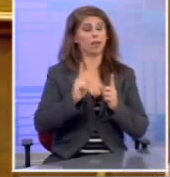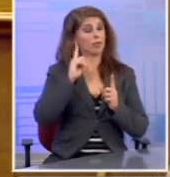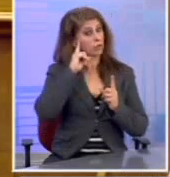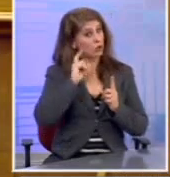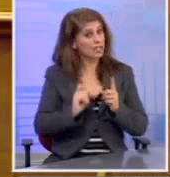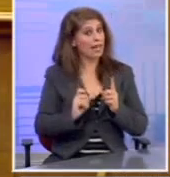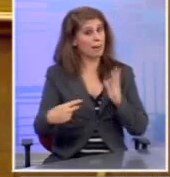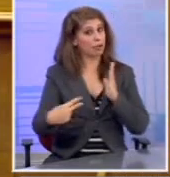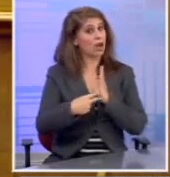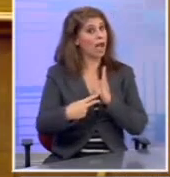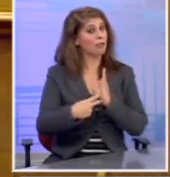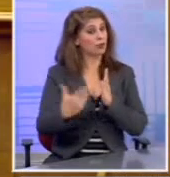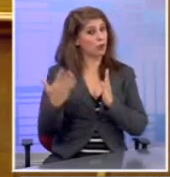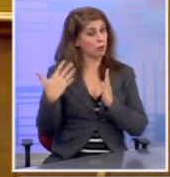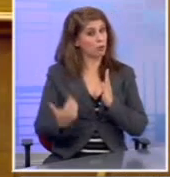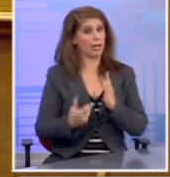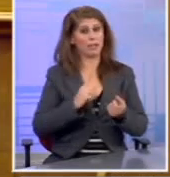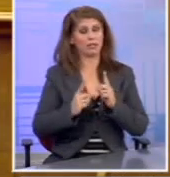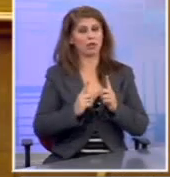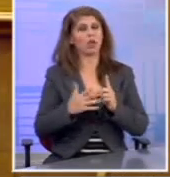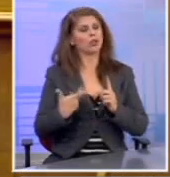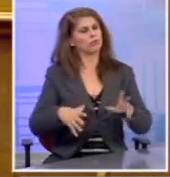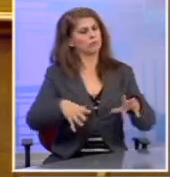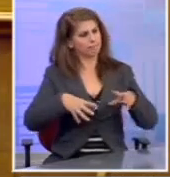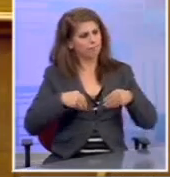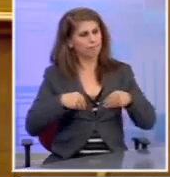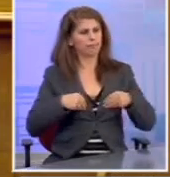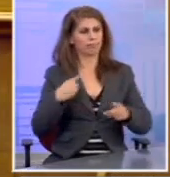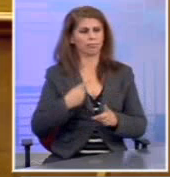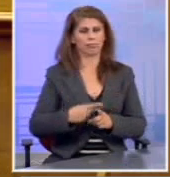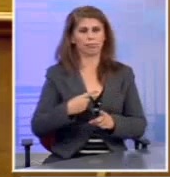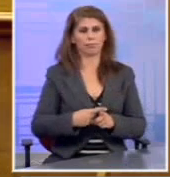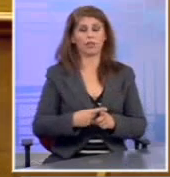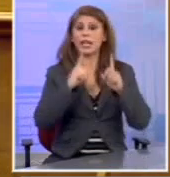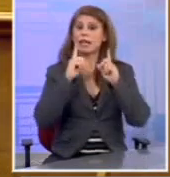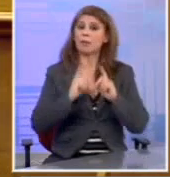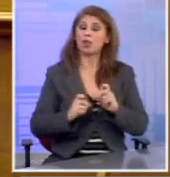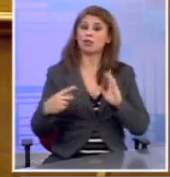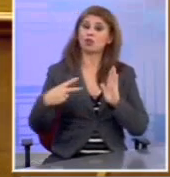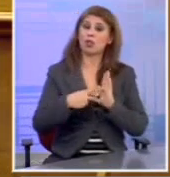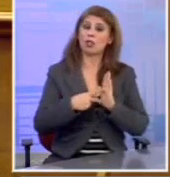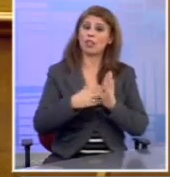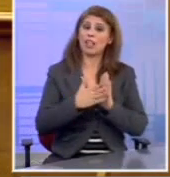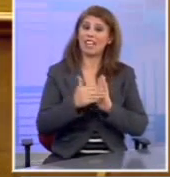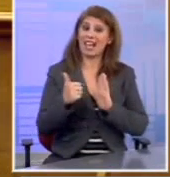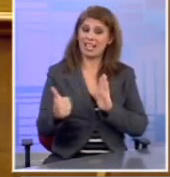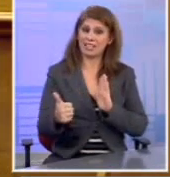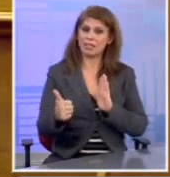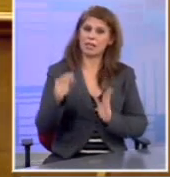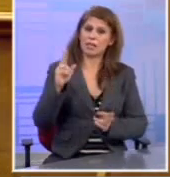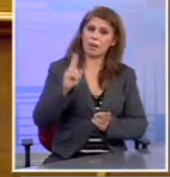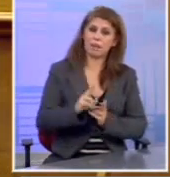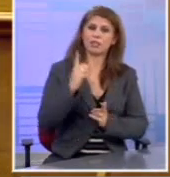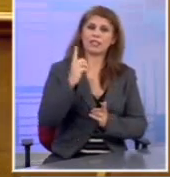δεδομένο δηλαδή το γεγονός ότι είχαμε δεχθεί την υποχρέωση το 2016 να μειώσουμε